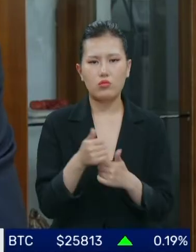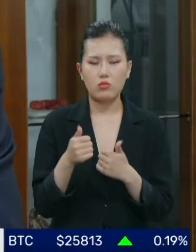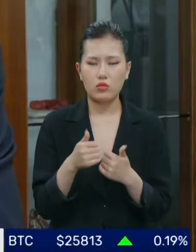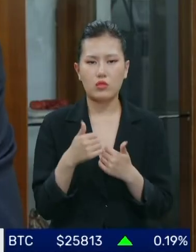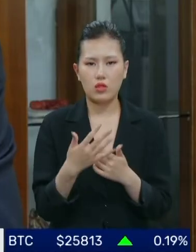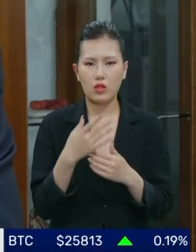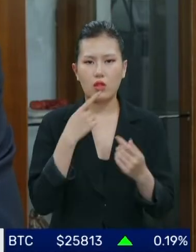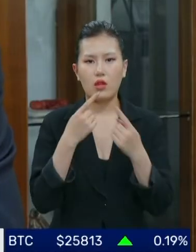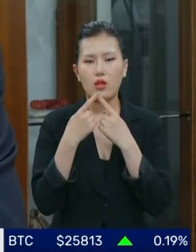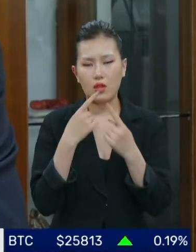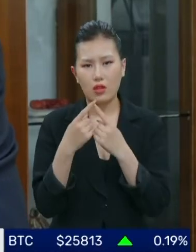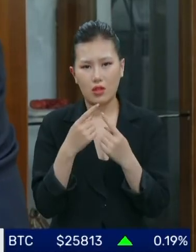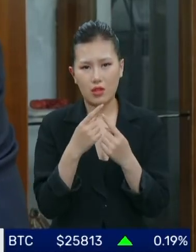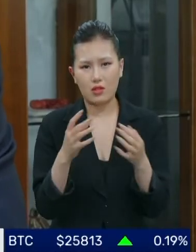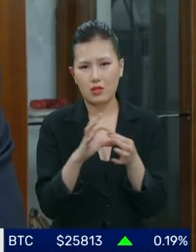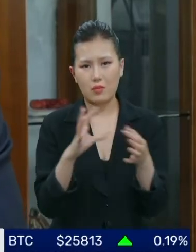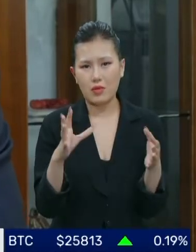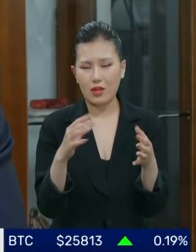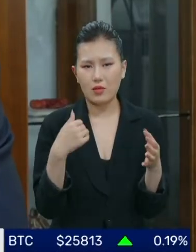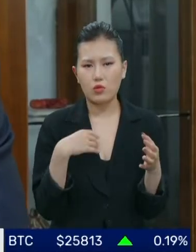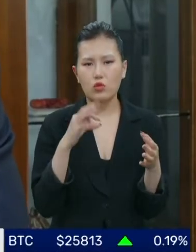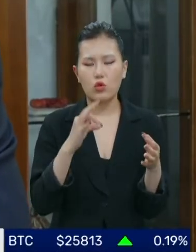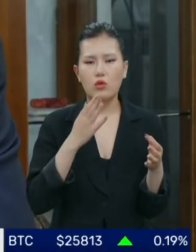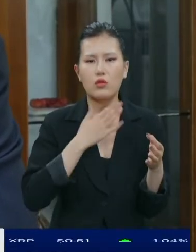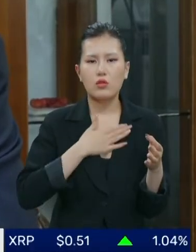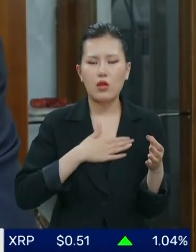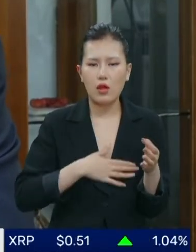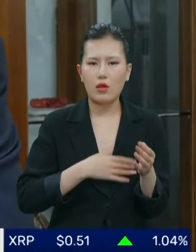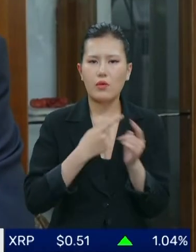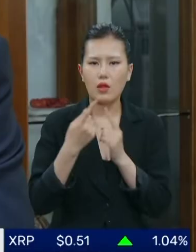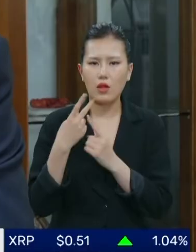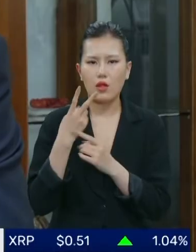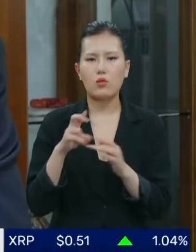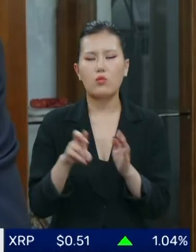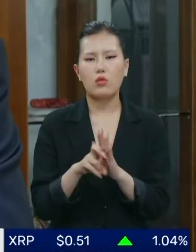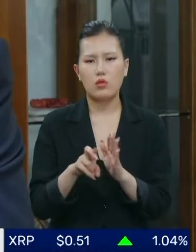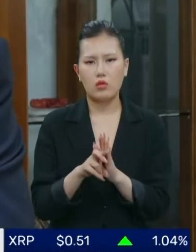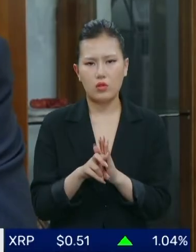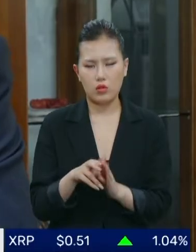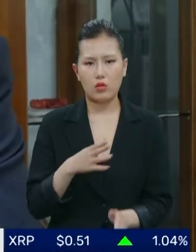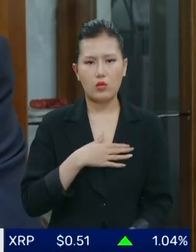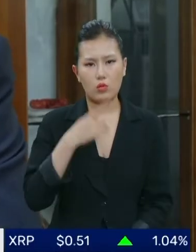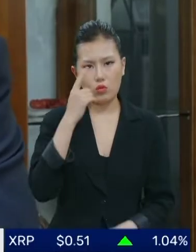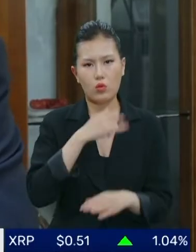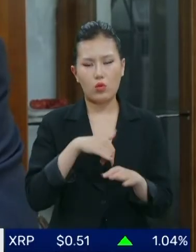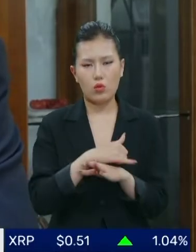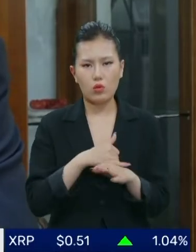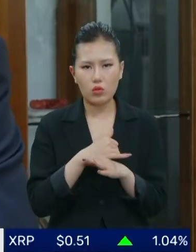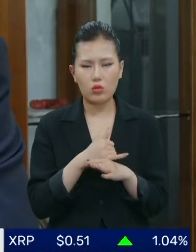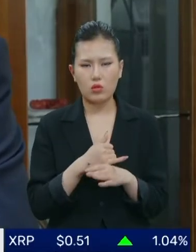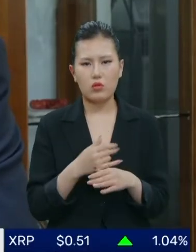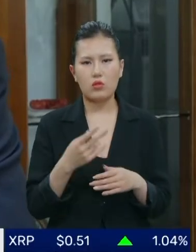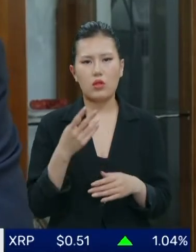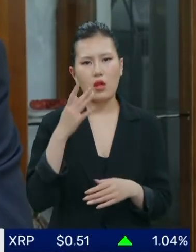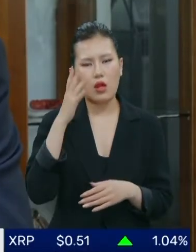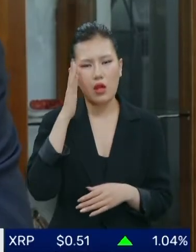яриа хэлцээг одоо тайван тий амлан байдалд хийх орнол одоо манай улс улс юм болов да. Энэ яхаггүй манай улсын нөгөө нээлттэй олон тулгуурт